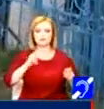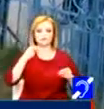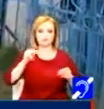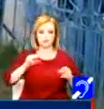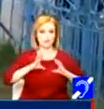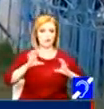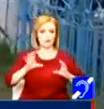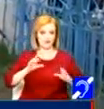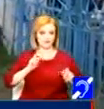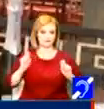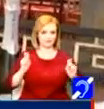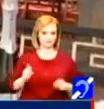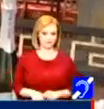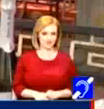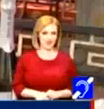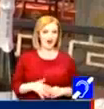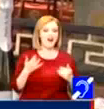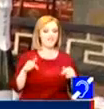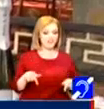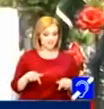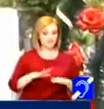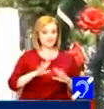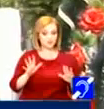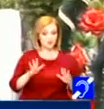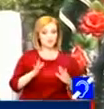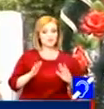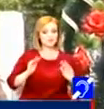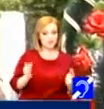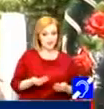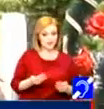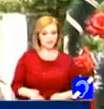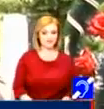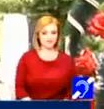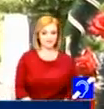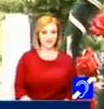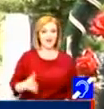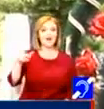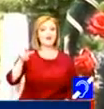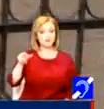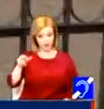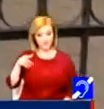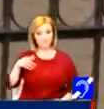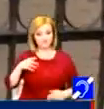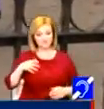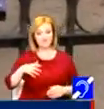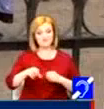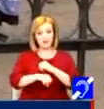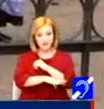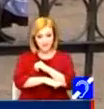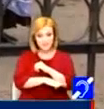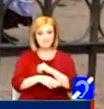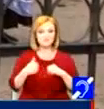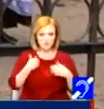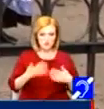acest an au fost mai modești. Motivul este criză în toată lumea. Moldovenii nu s-au sărășit apă așa și noi, ca voi așa și noi. Care-s mai